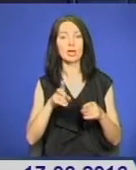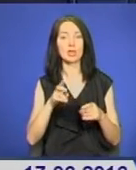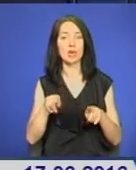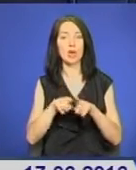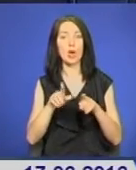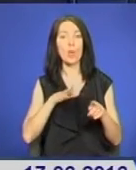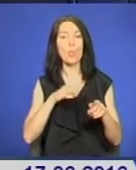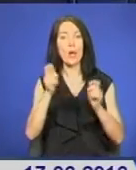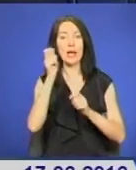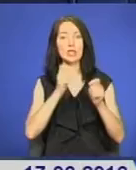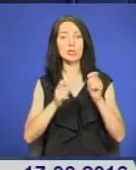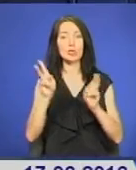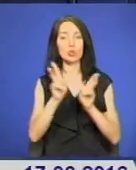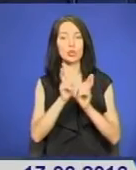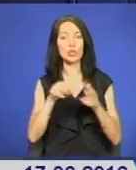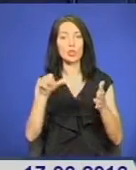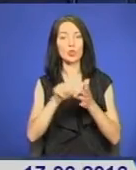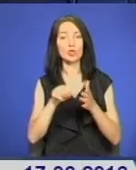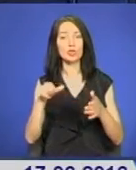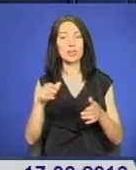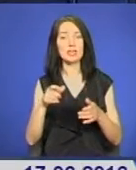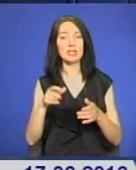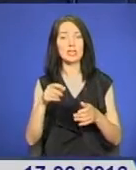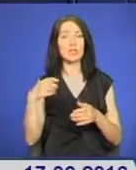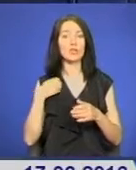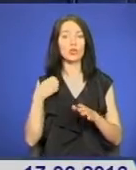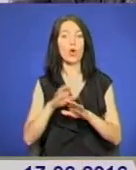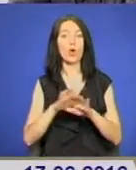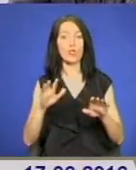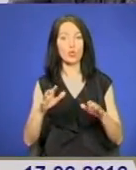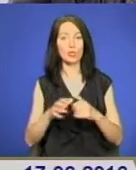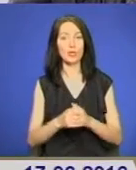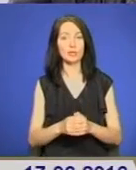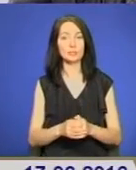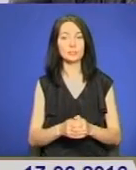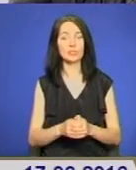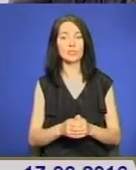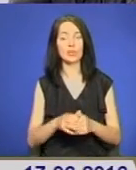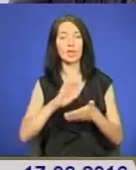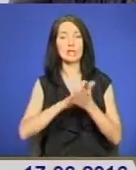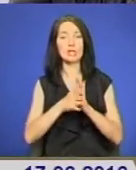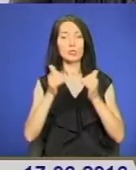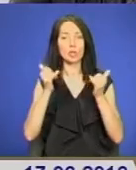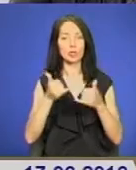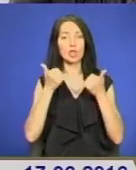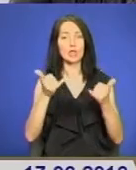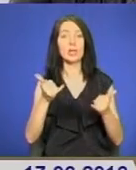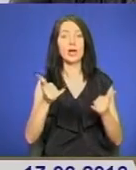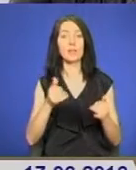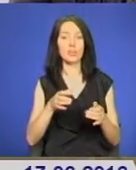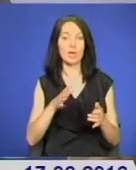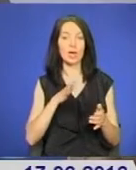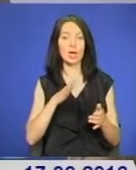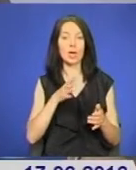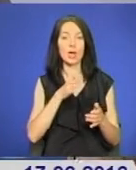участю представників військових формувань. Подробиці у сюжеті Любові Гадомської. Станом на сьогодні для проходження строкової